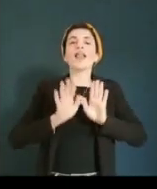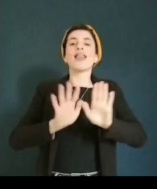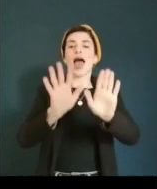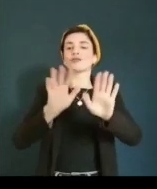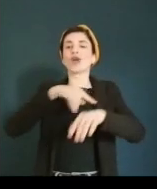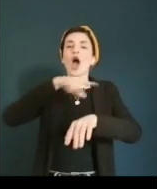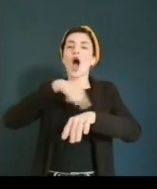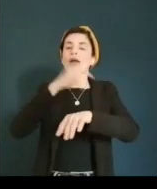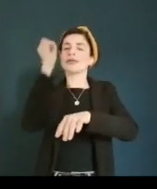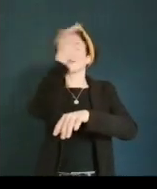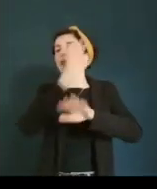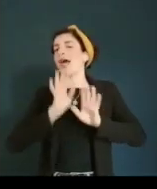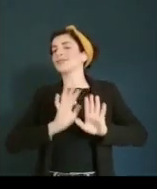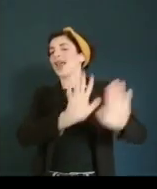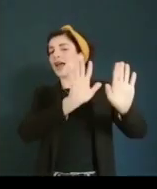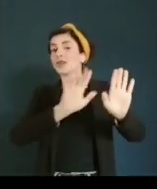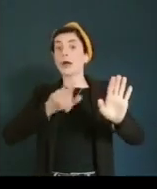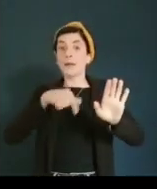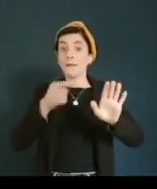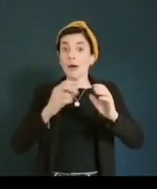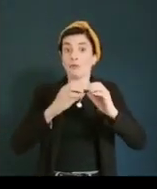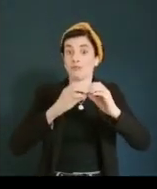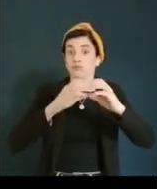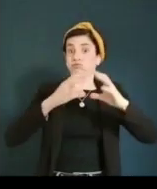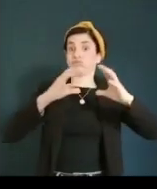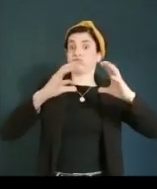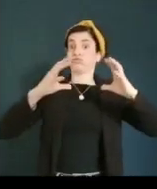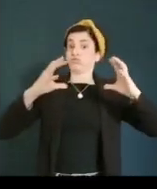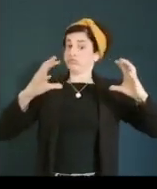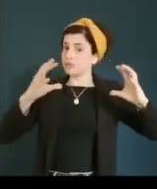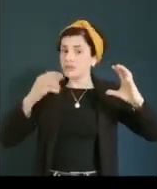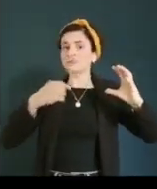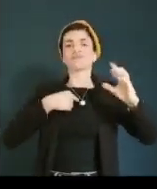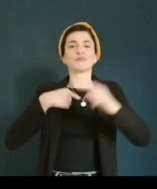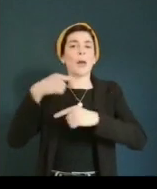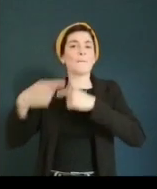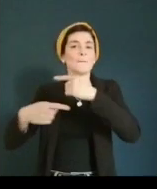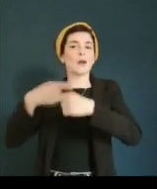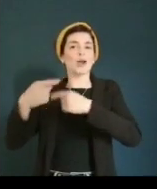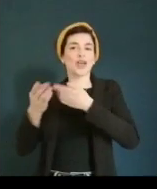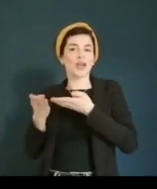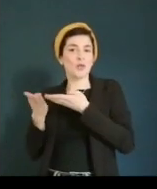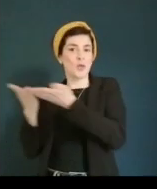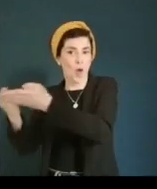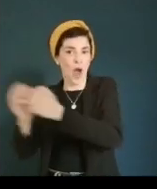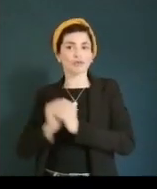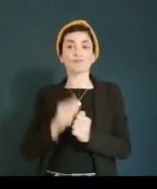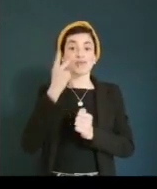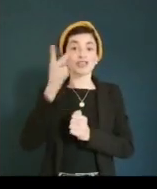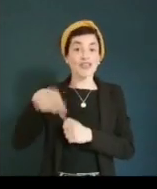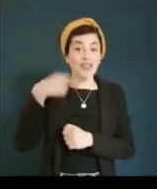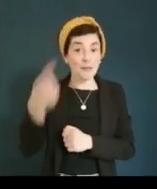qualche ora e quando saranno belli, gonfi e lievitati procederò alla cottura. Ci vediamo